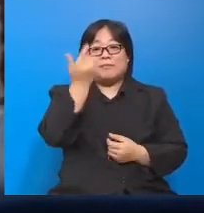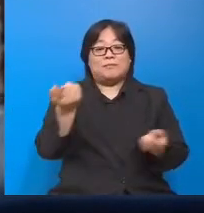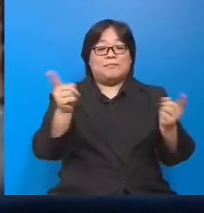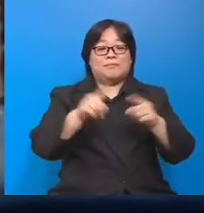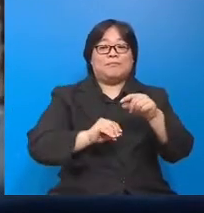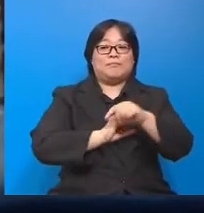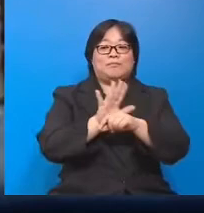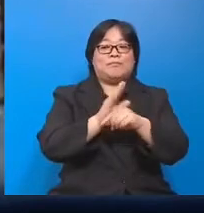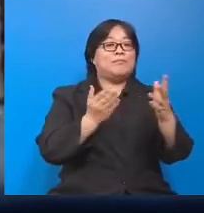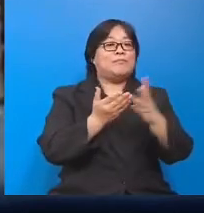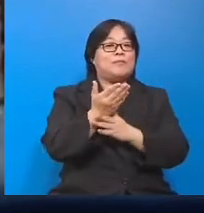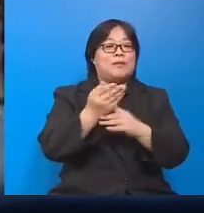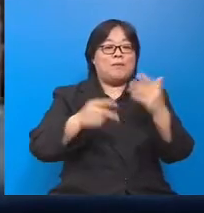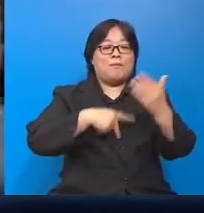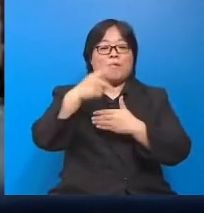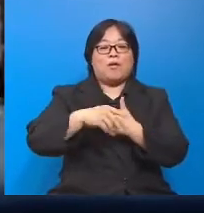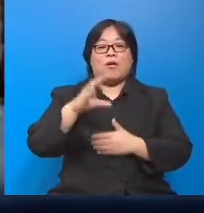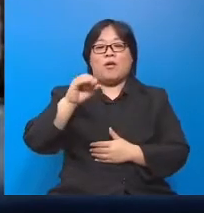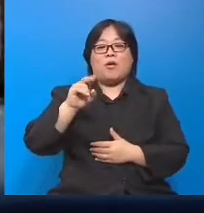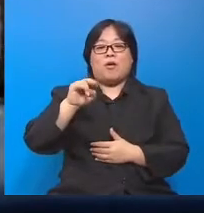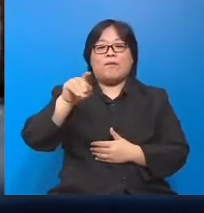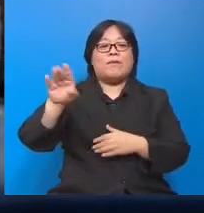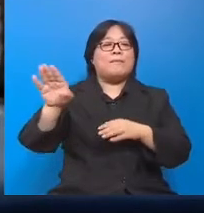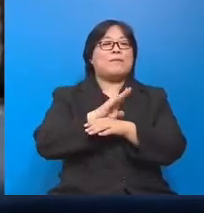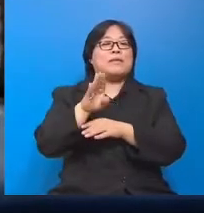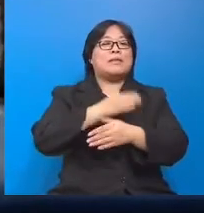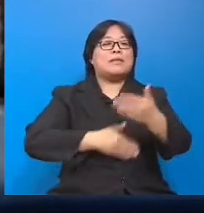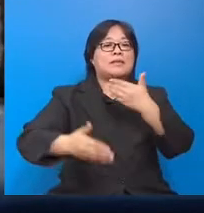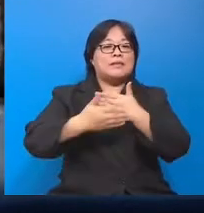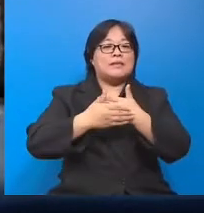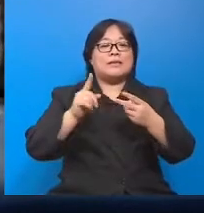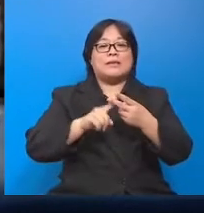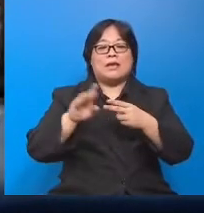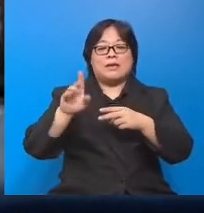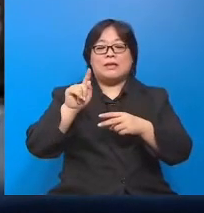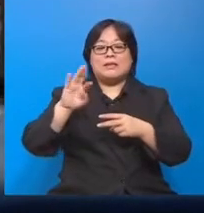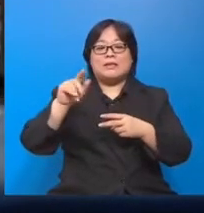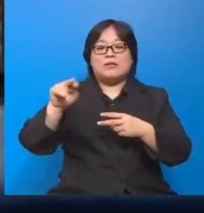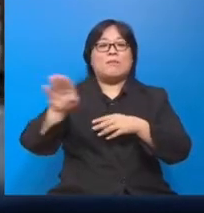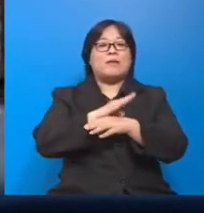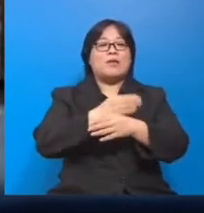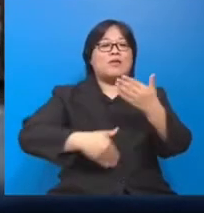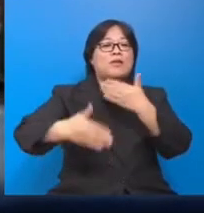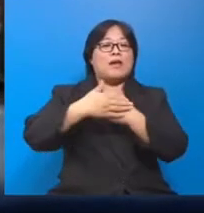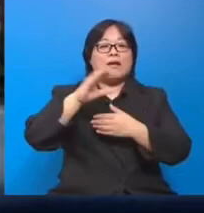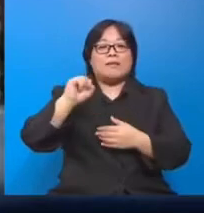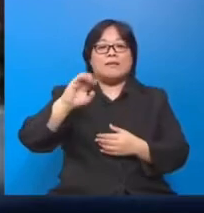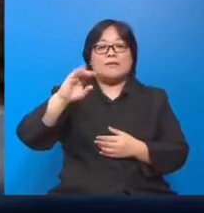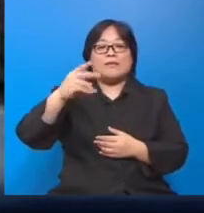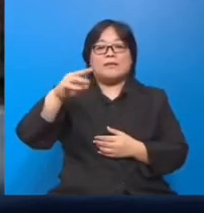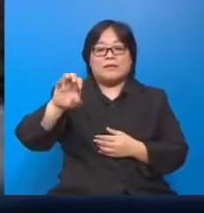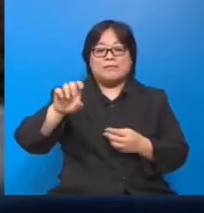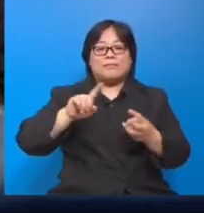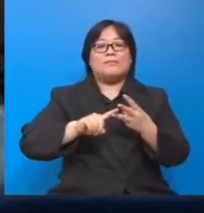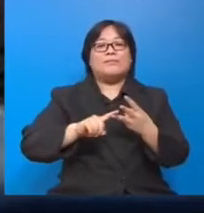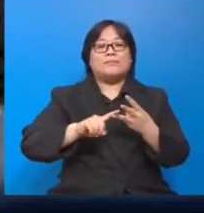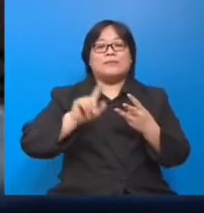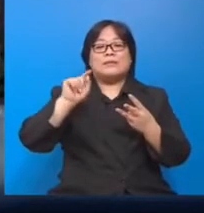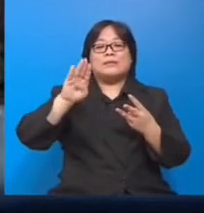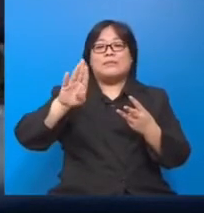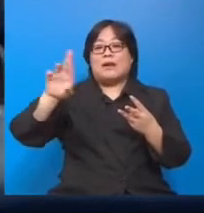pentamix melalui program Hobbit Bisma suka bring tekun business week habis Kim TB tbrs